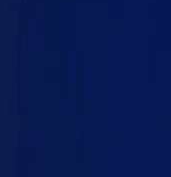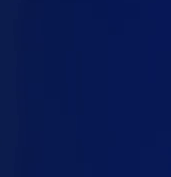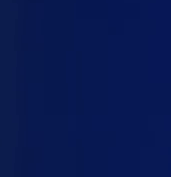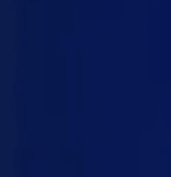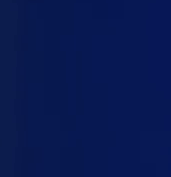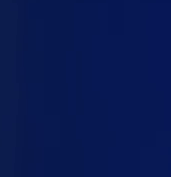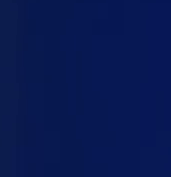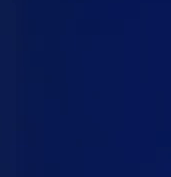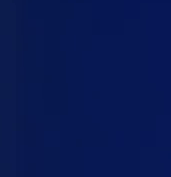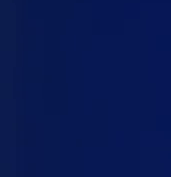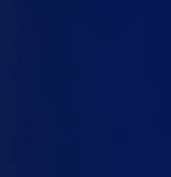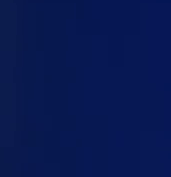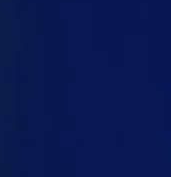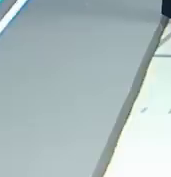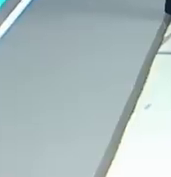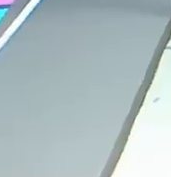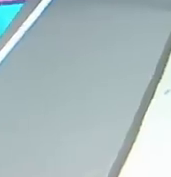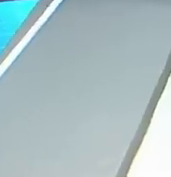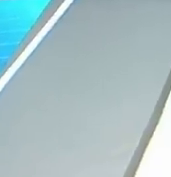Arcangel. Hanggang bukas para sa Pilipino.